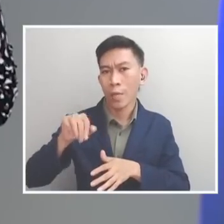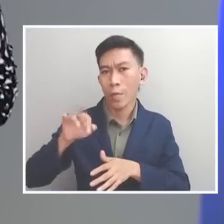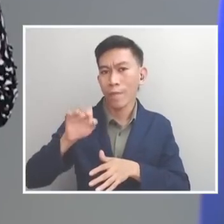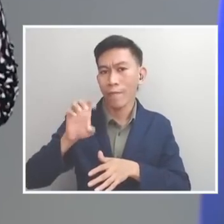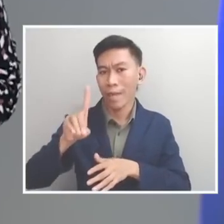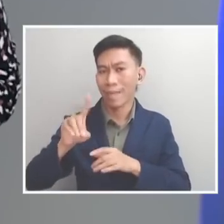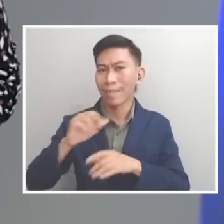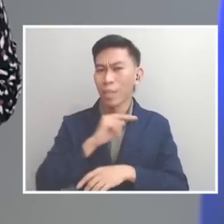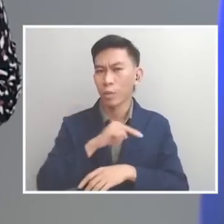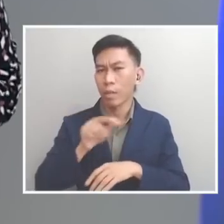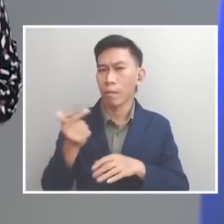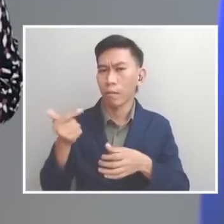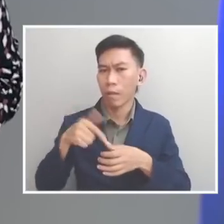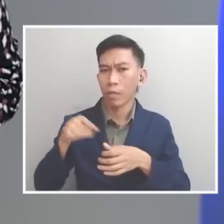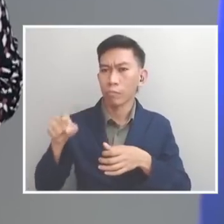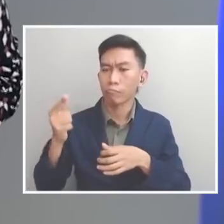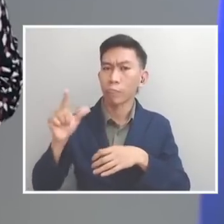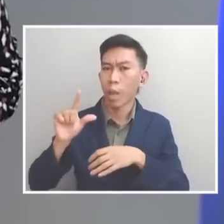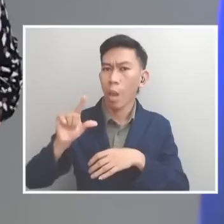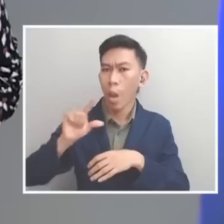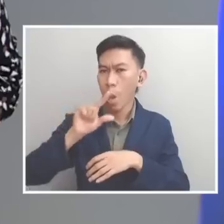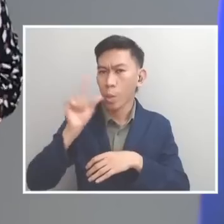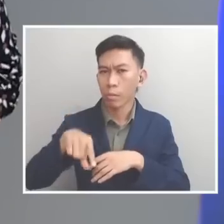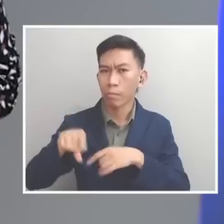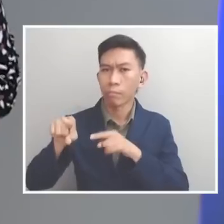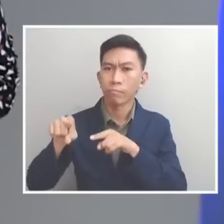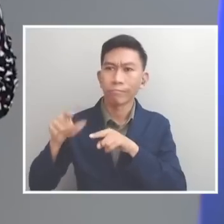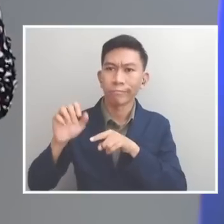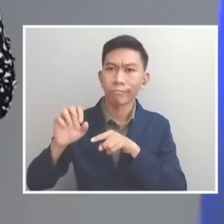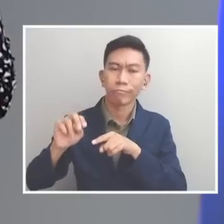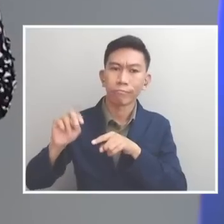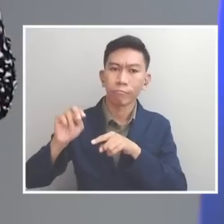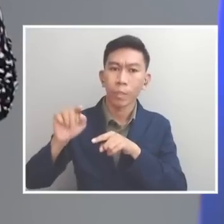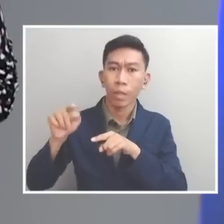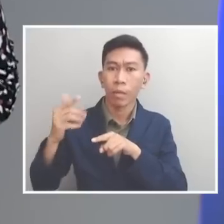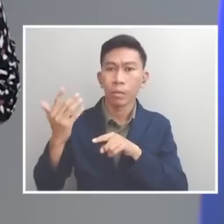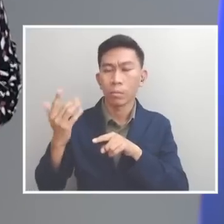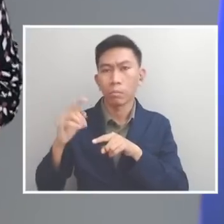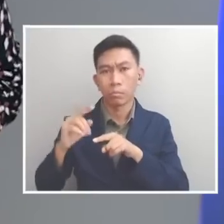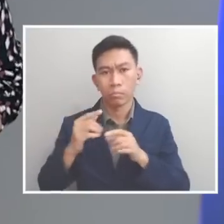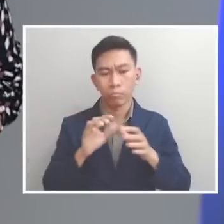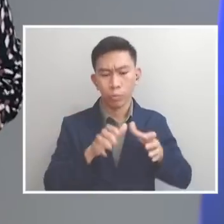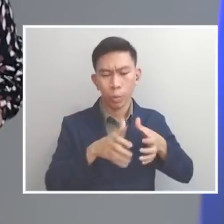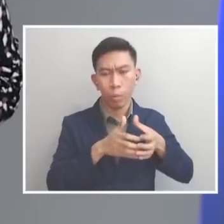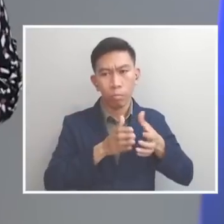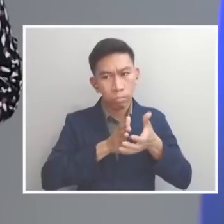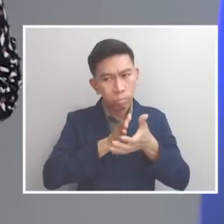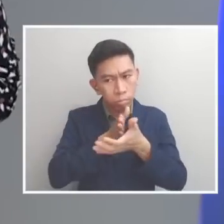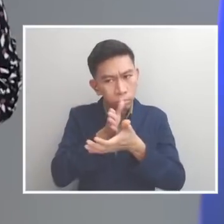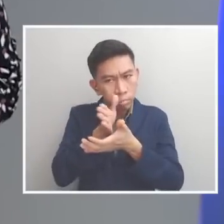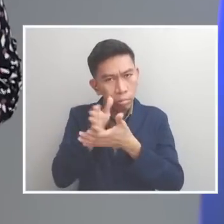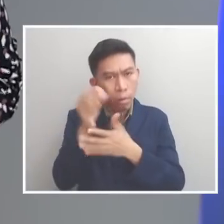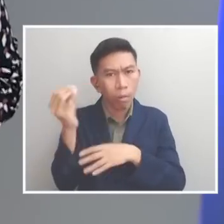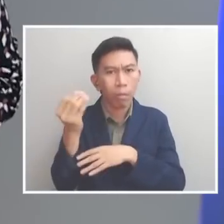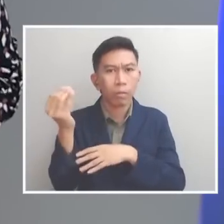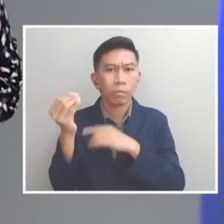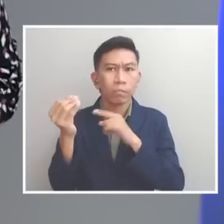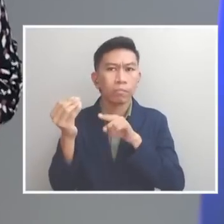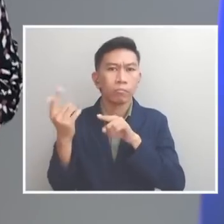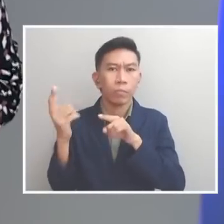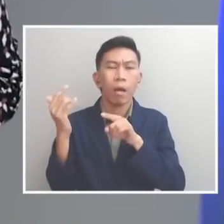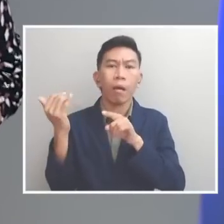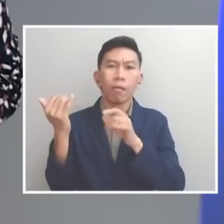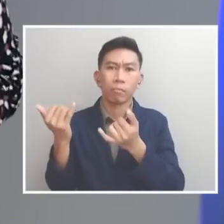sa Luzon. Kaya sumugod ang ilang grupo sa tanggapan ng SMC Ortigas sa araw ng annual